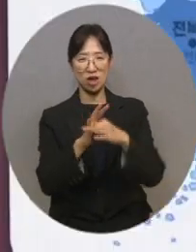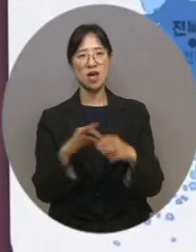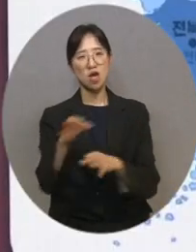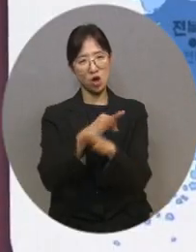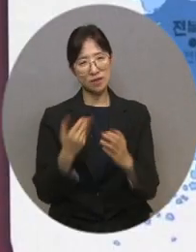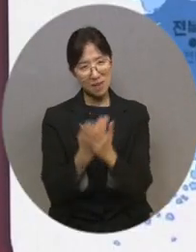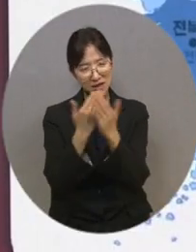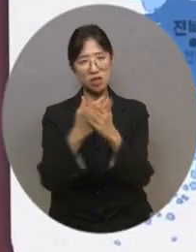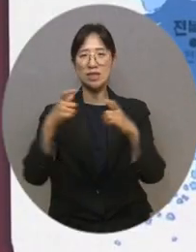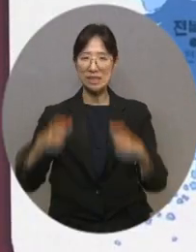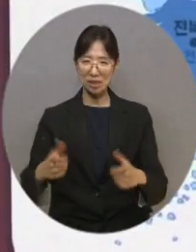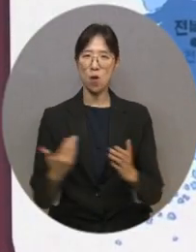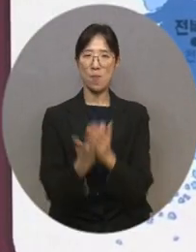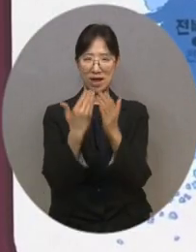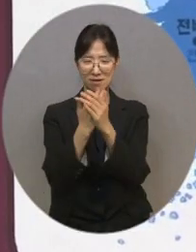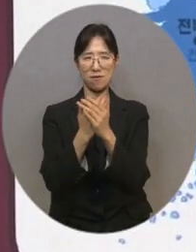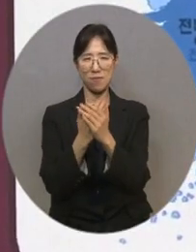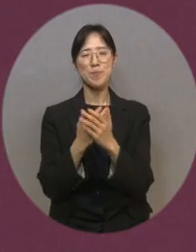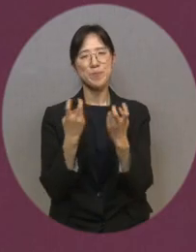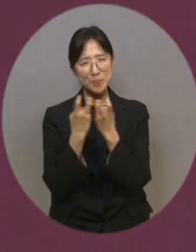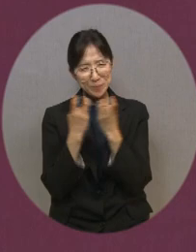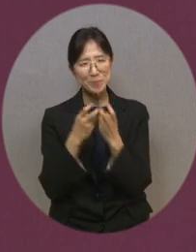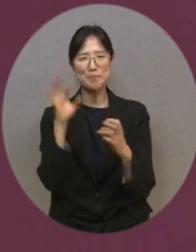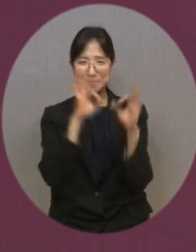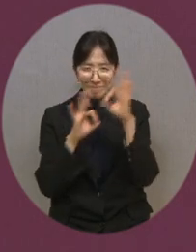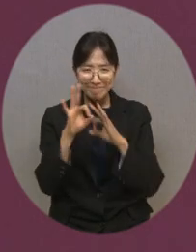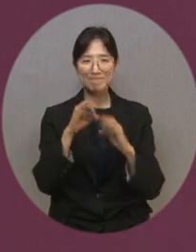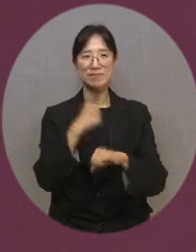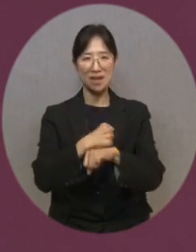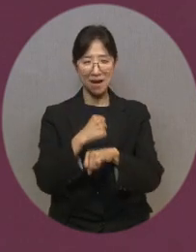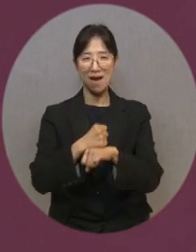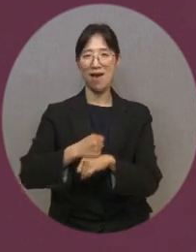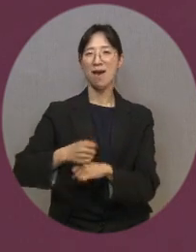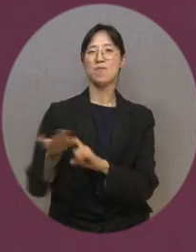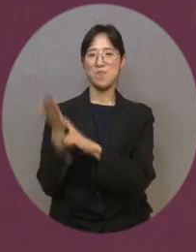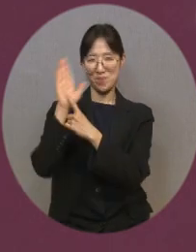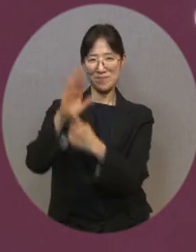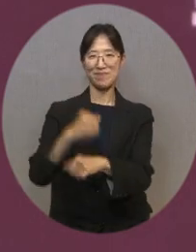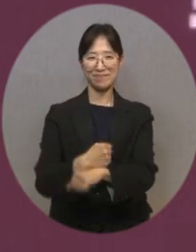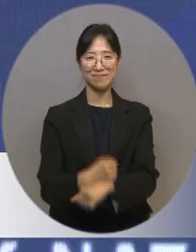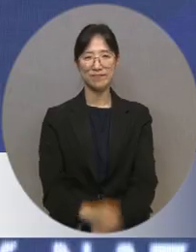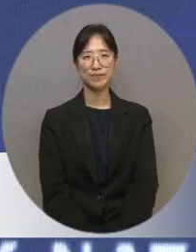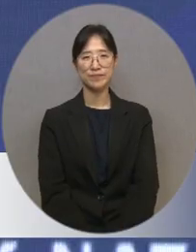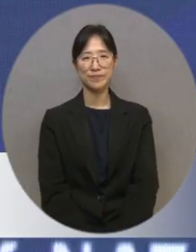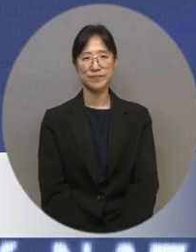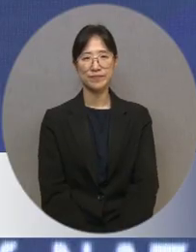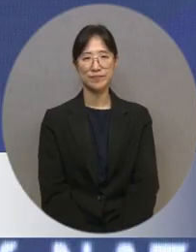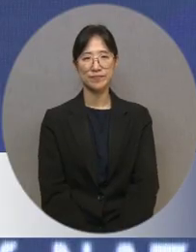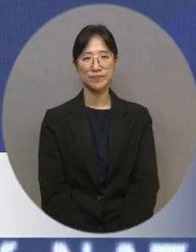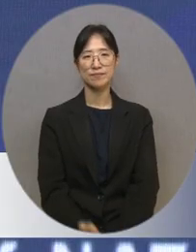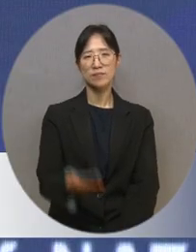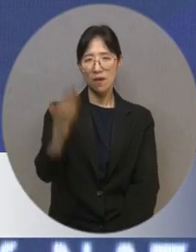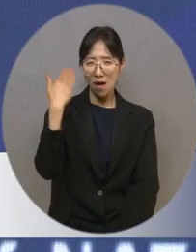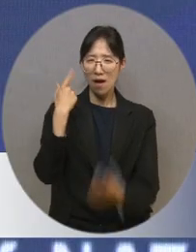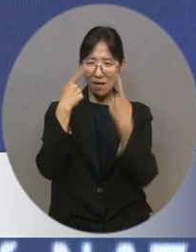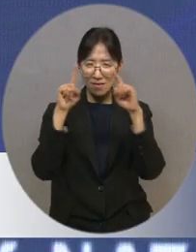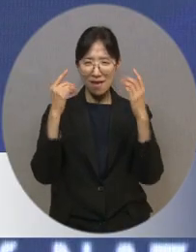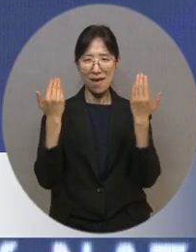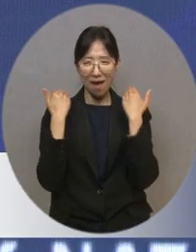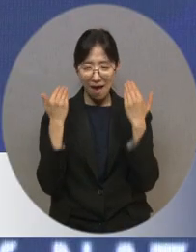경제발전과 지역발전을 함께 모색할 방안을 직접 프레젠터로 나서 발표했습니다. 과거의